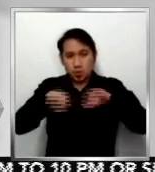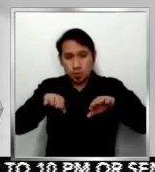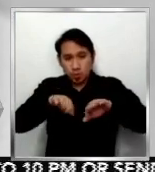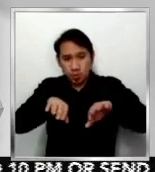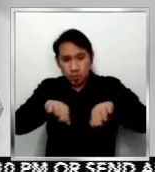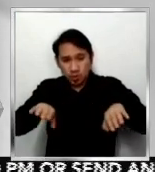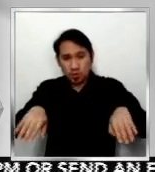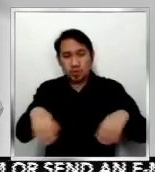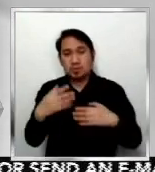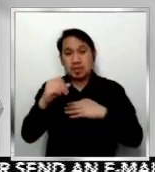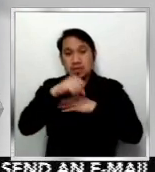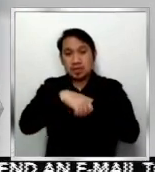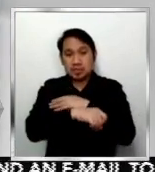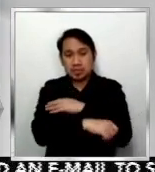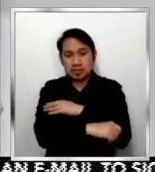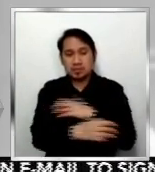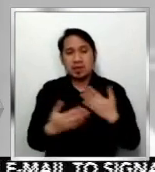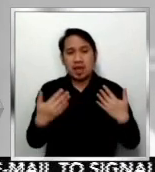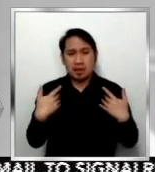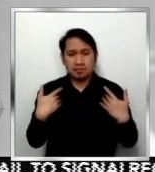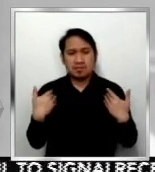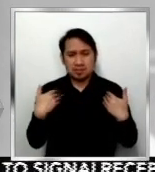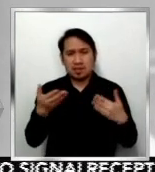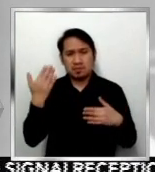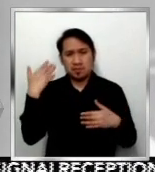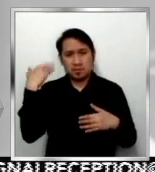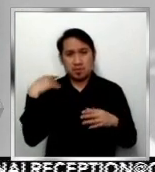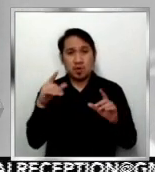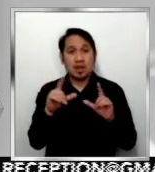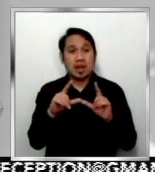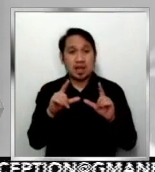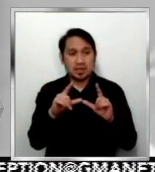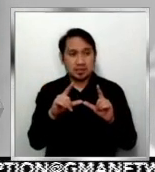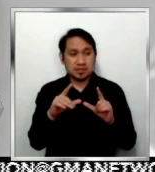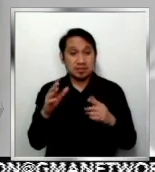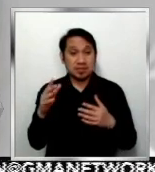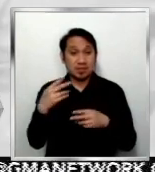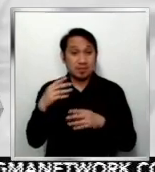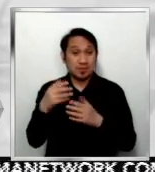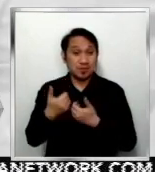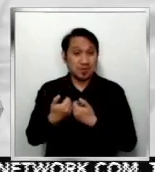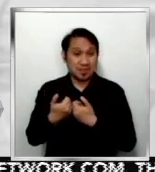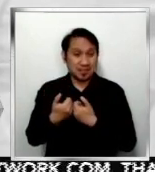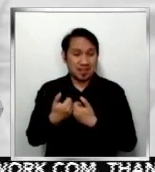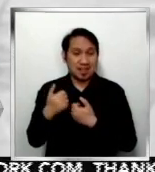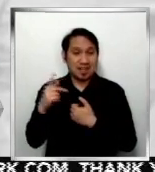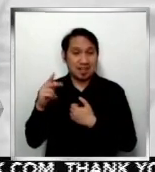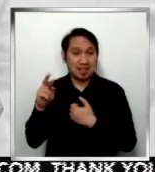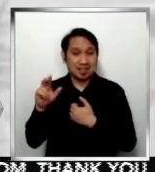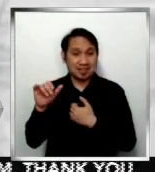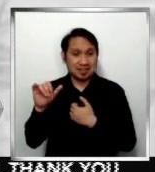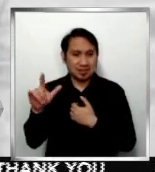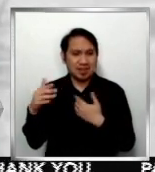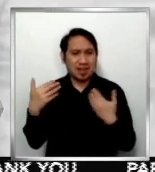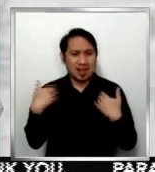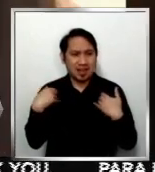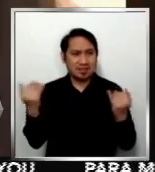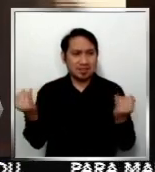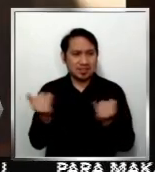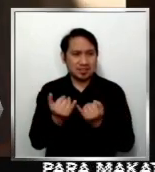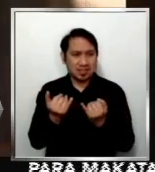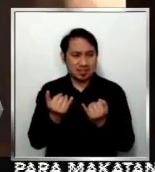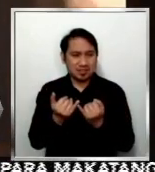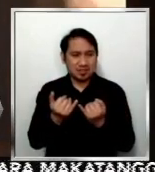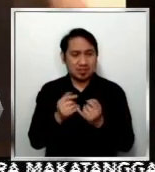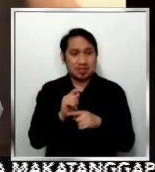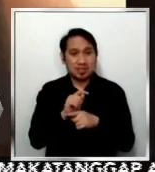lang si Gabbi ay licensed scuba diver na siya. Ang boyfriend niyang si Khalil Ramos, nakapag-introductory training to scuba diving na rin. And hindi